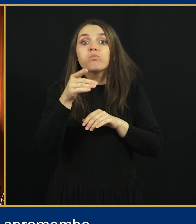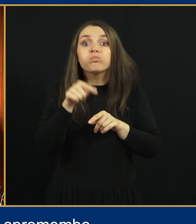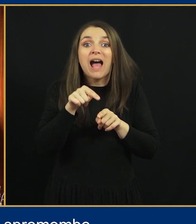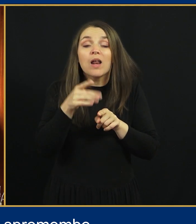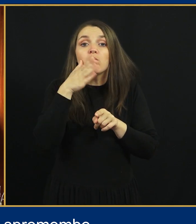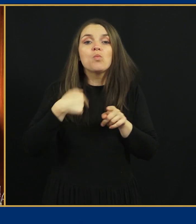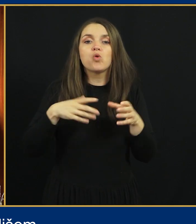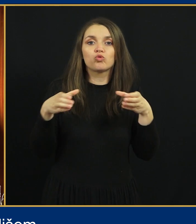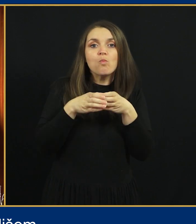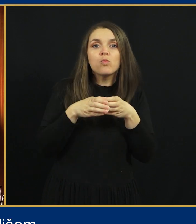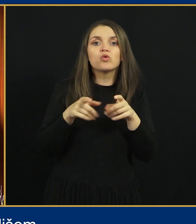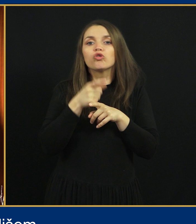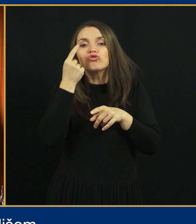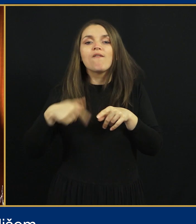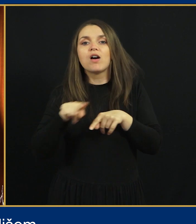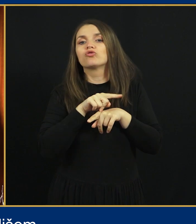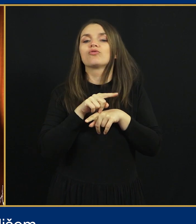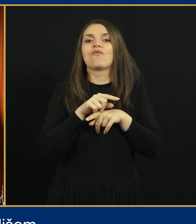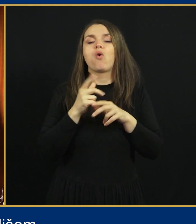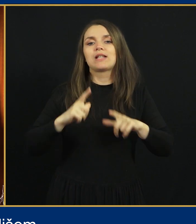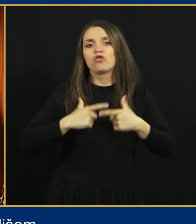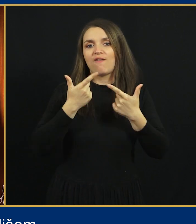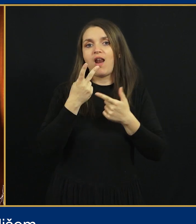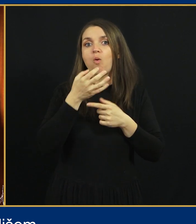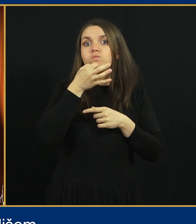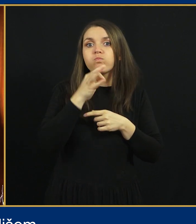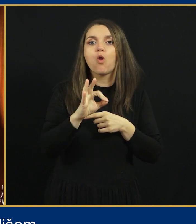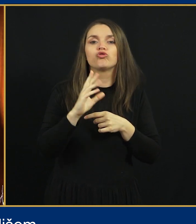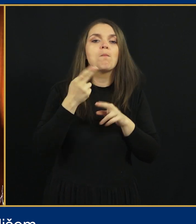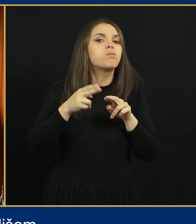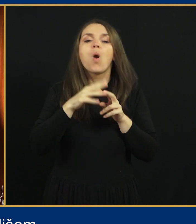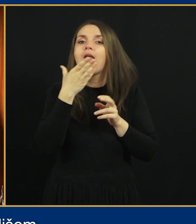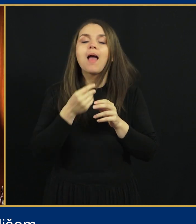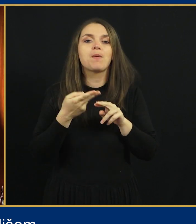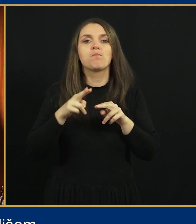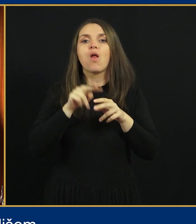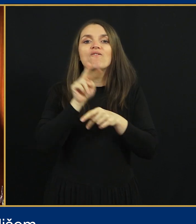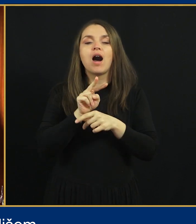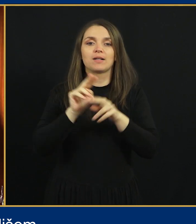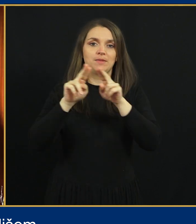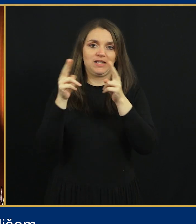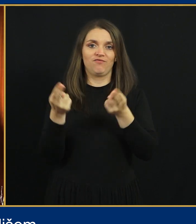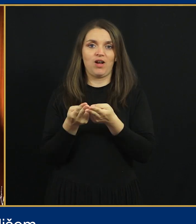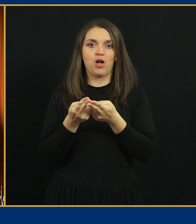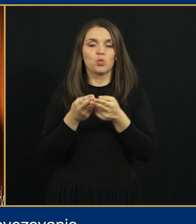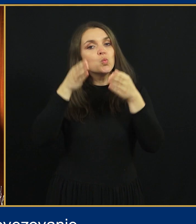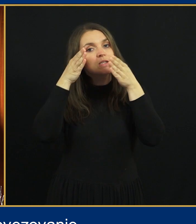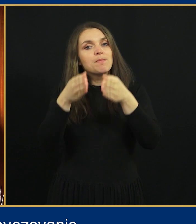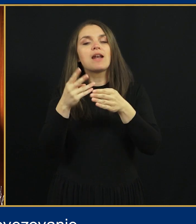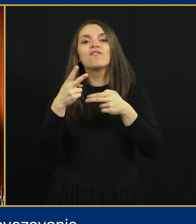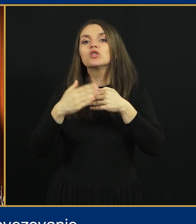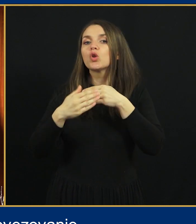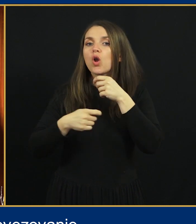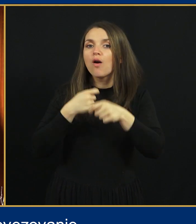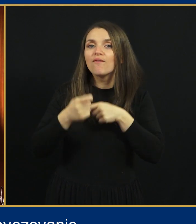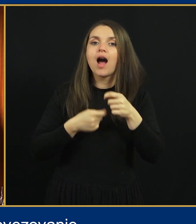kot skupnost, kot človeštvo, zaživeli v boljšem, lepšem in varnejšem svetu, usmerjenem